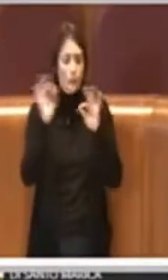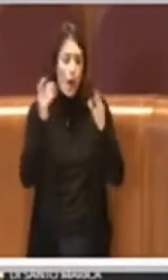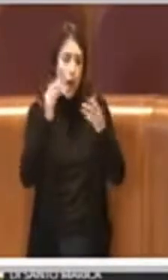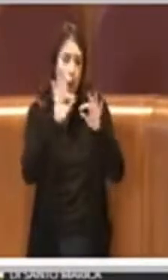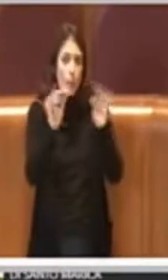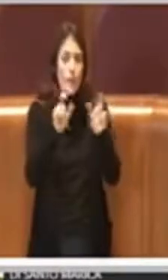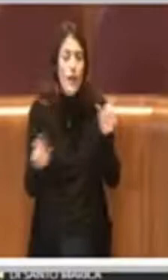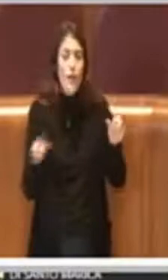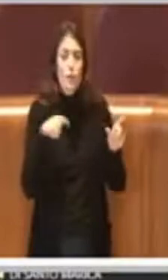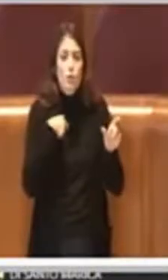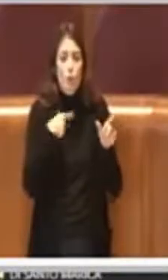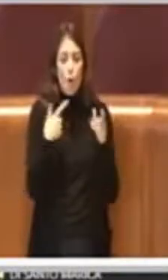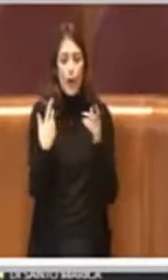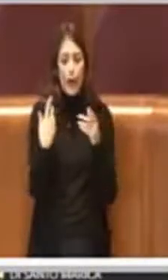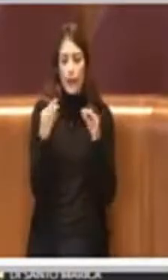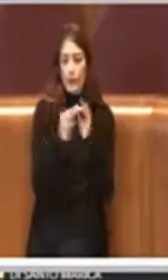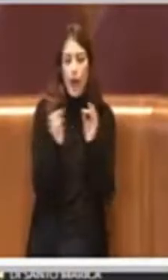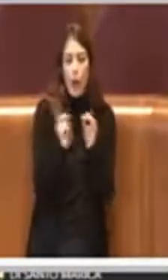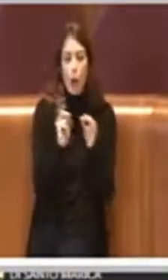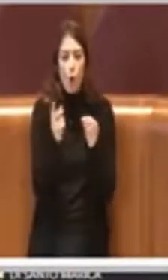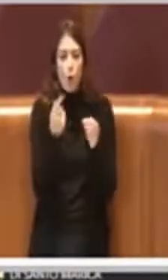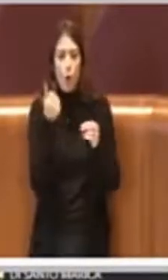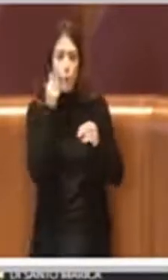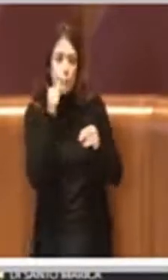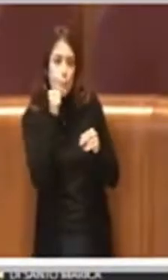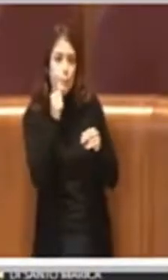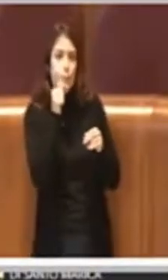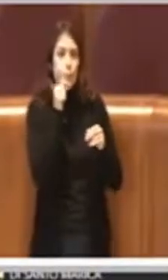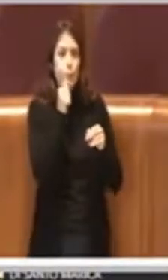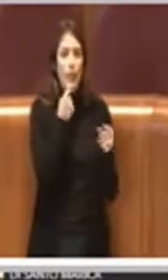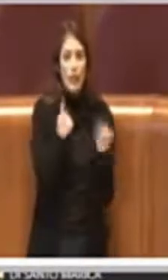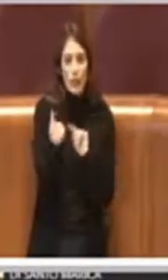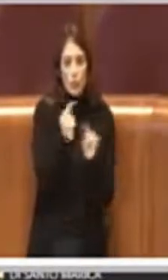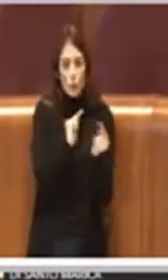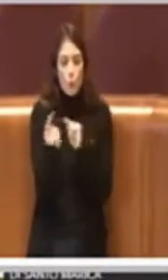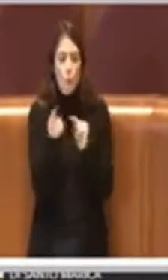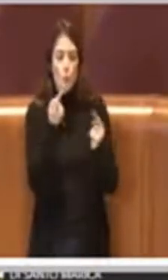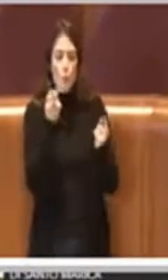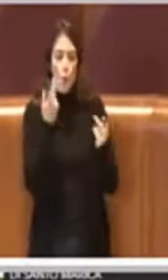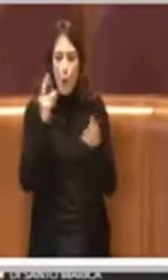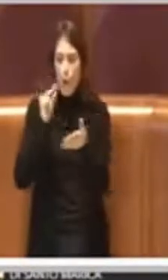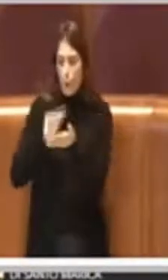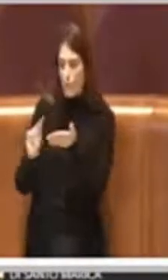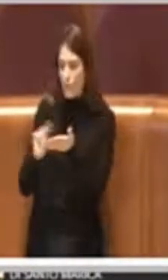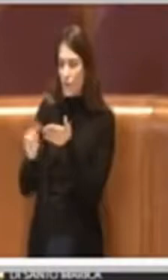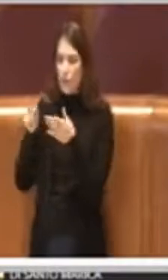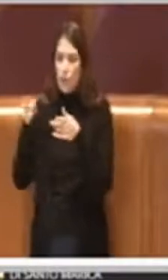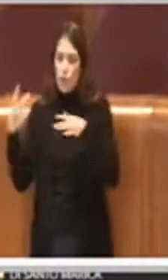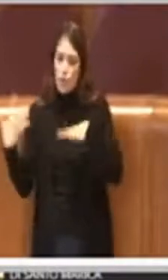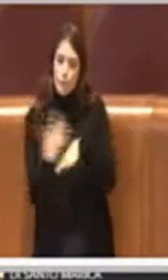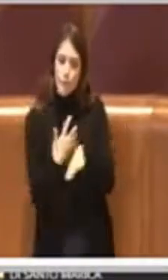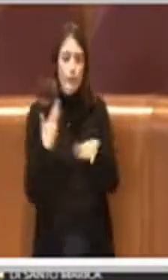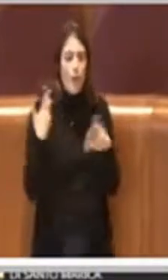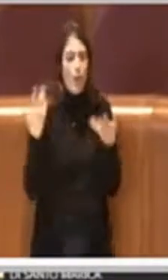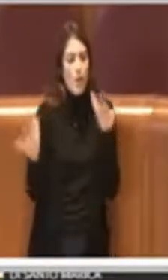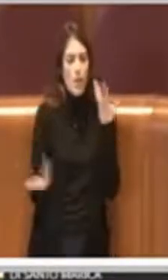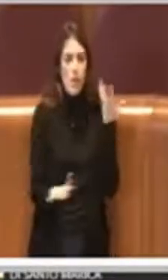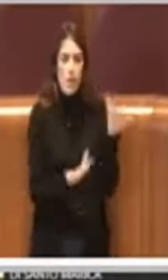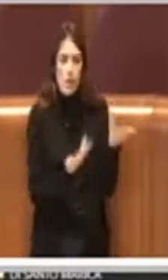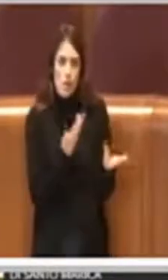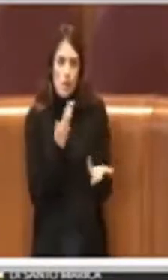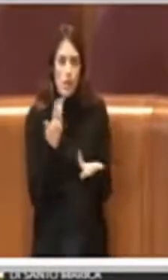una fitta discussione con tutti gli uffici che erano stati interessati